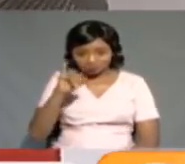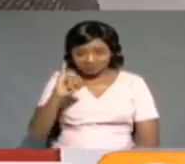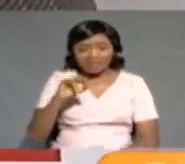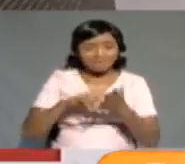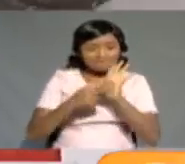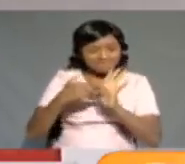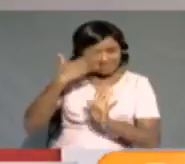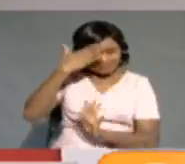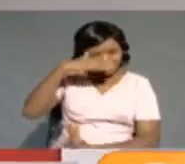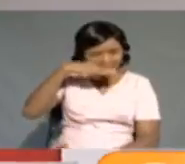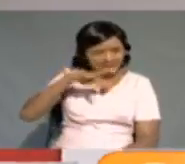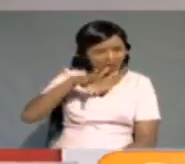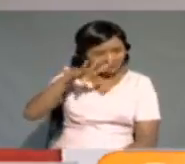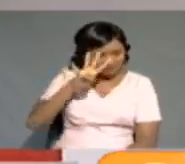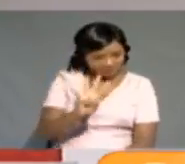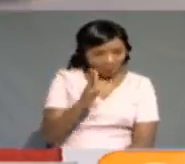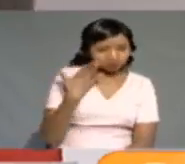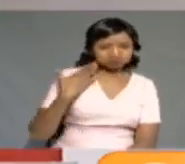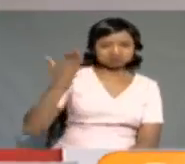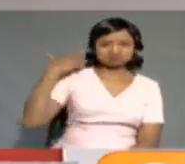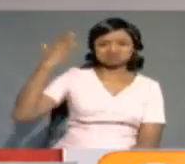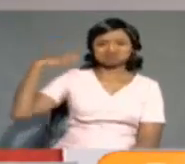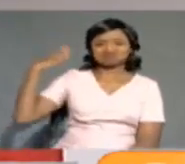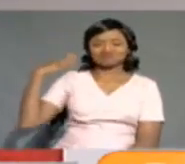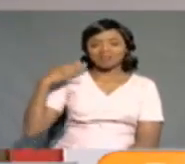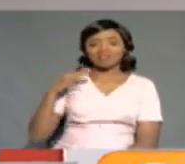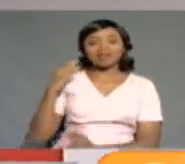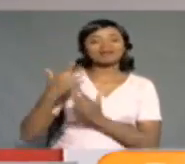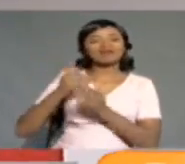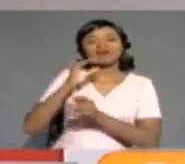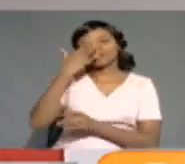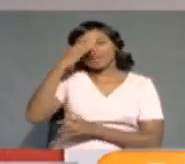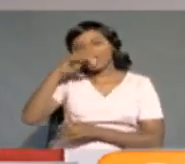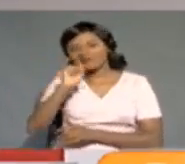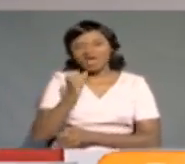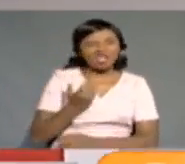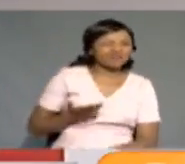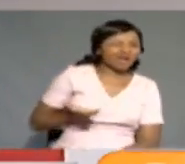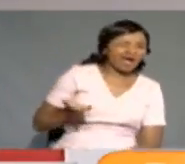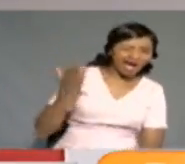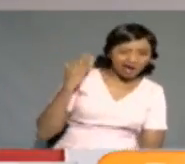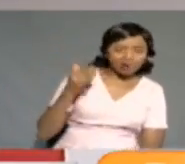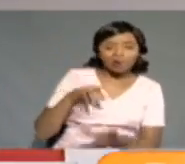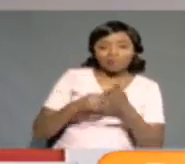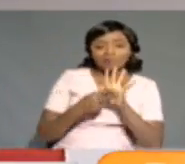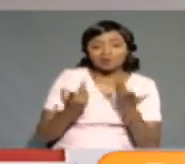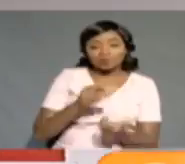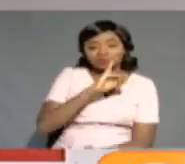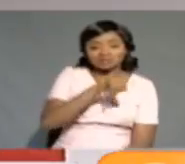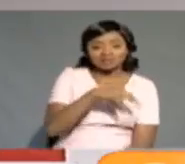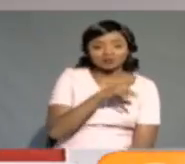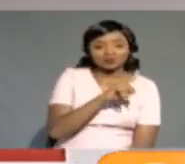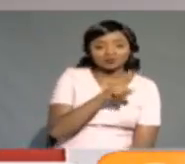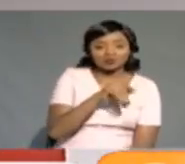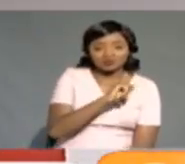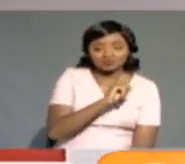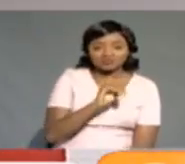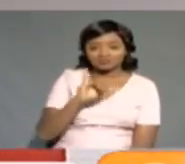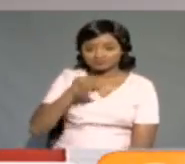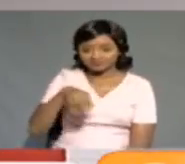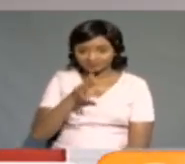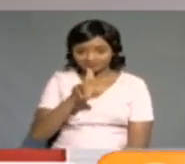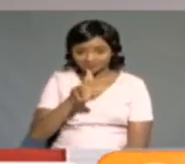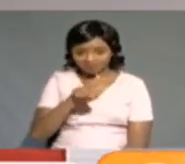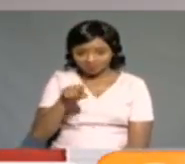4, alafu siku ya 5 kuendelea ni juzi juzi. Alafu unaweza kuja mbele. Leo,